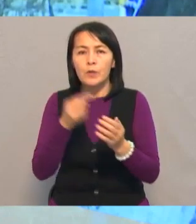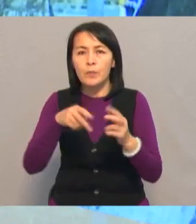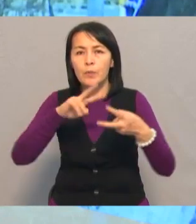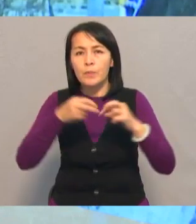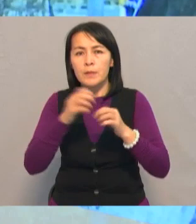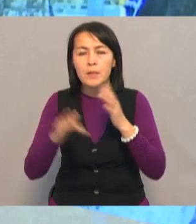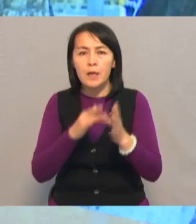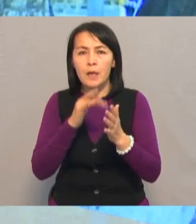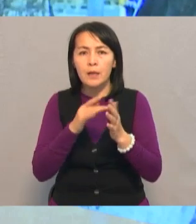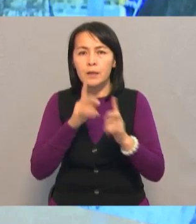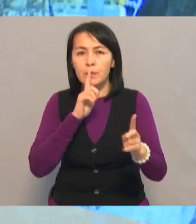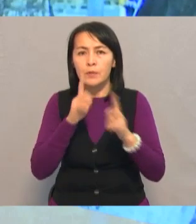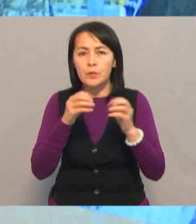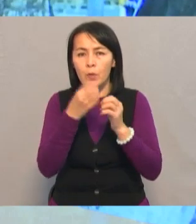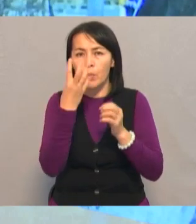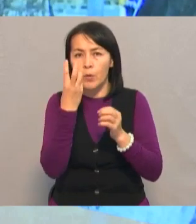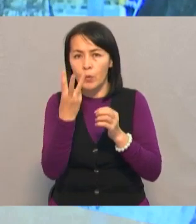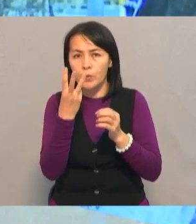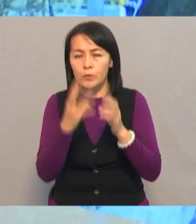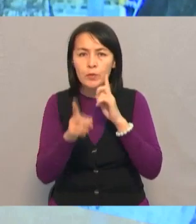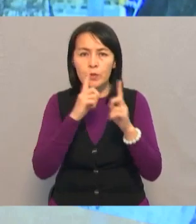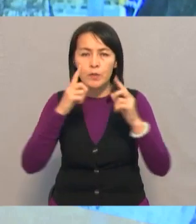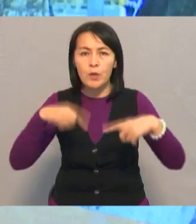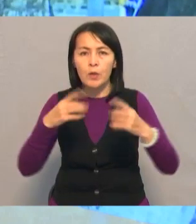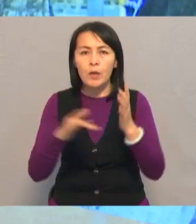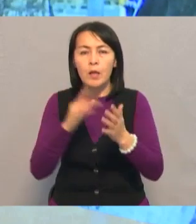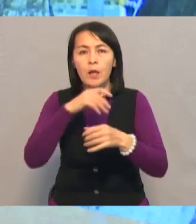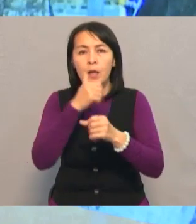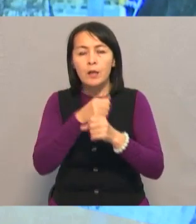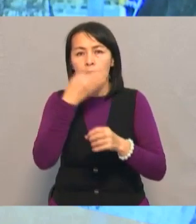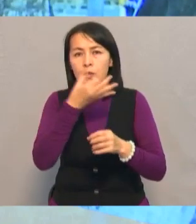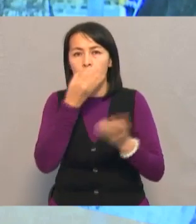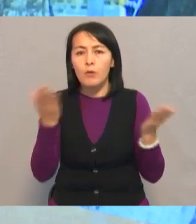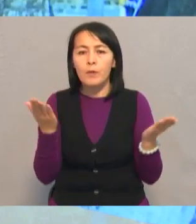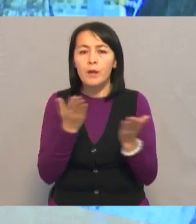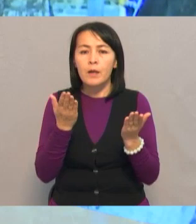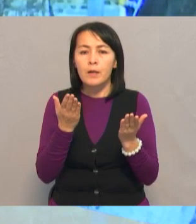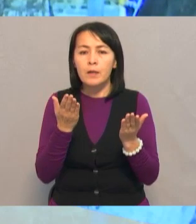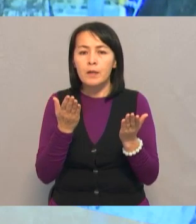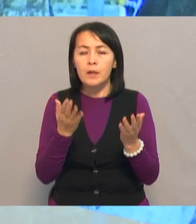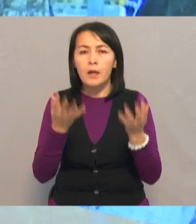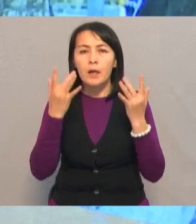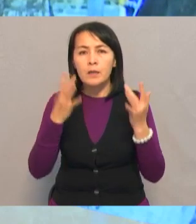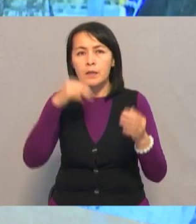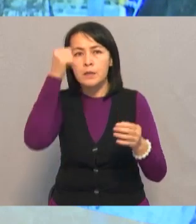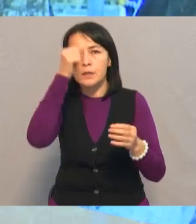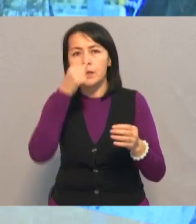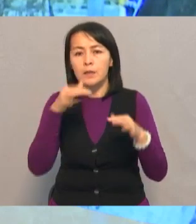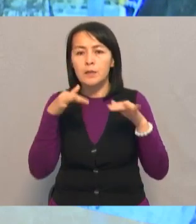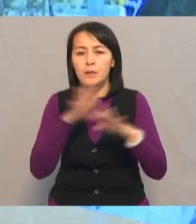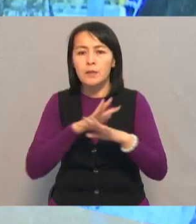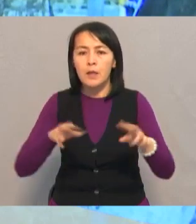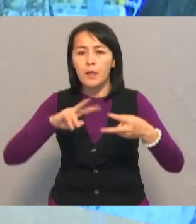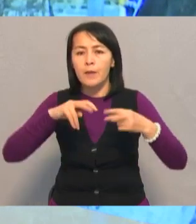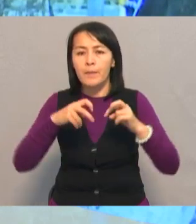мәселе қалалық мәслихаттың кезекті 13-ші сессиясында көтерілді. Қала әкімінің жауабы қандай? Сан жылдан бері шешілмеген